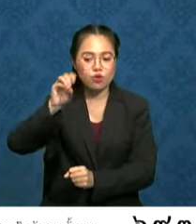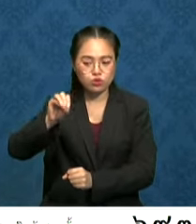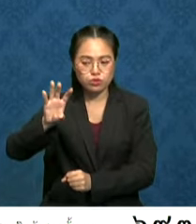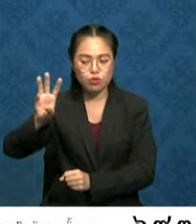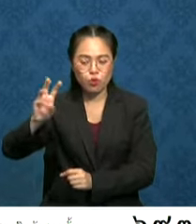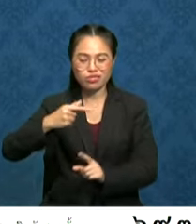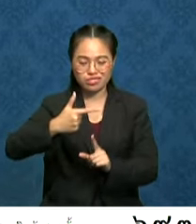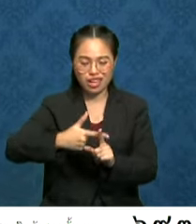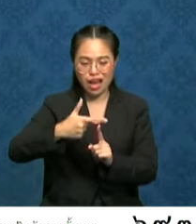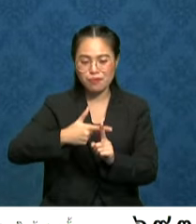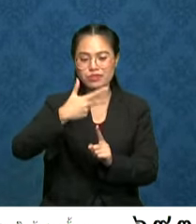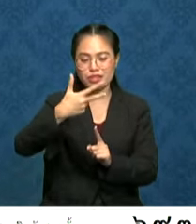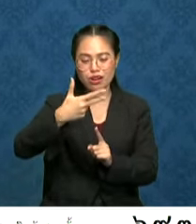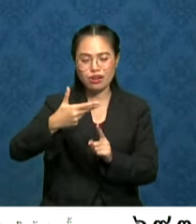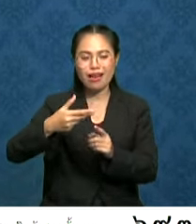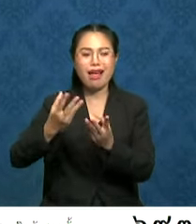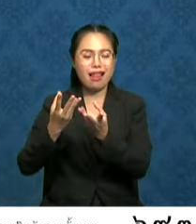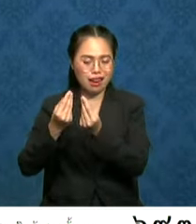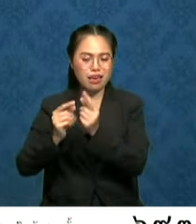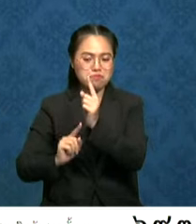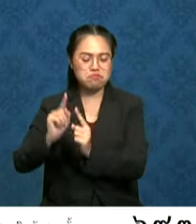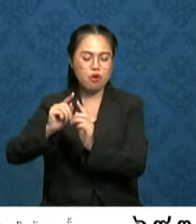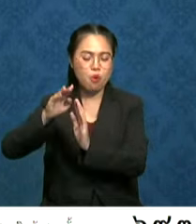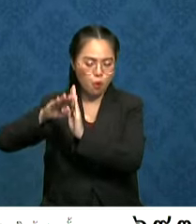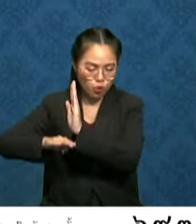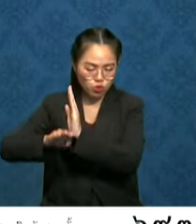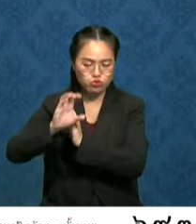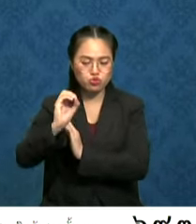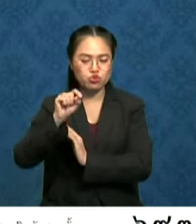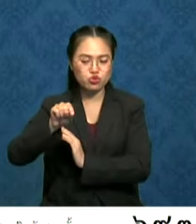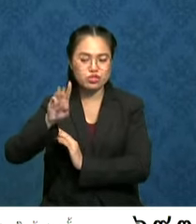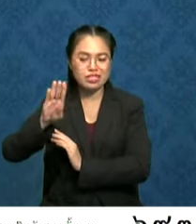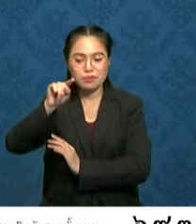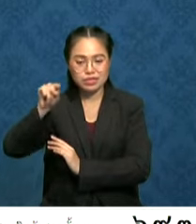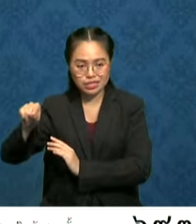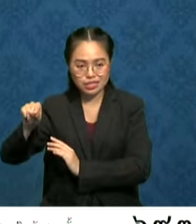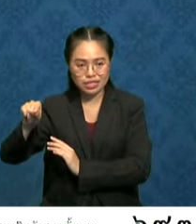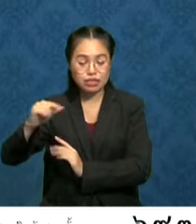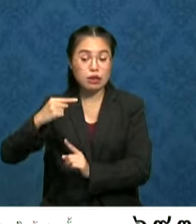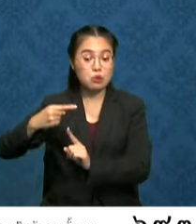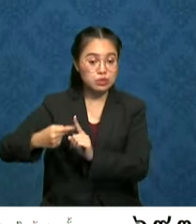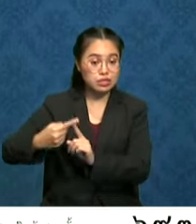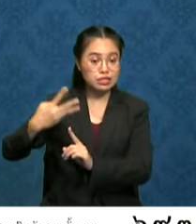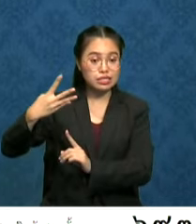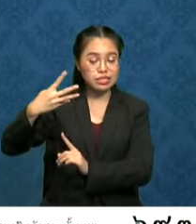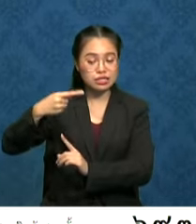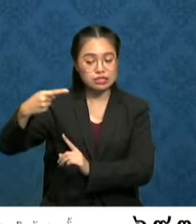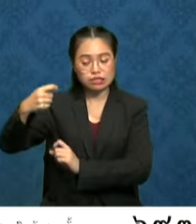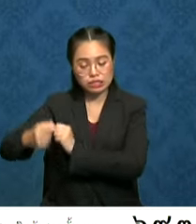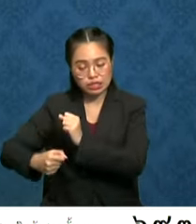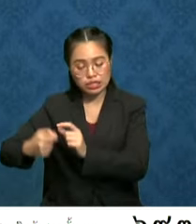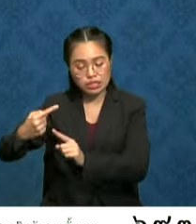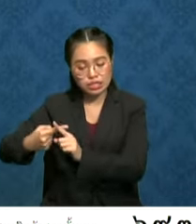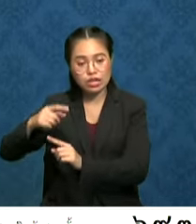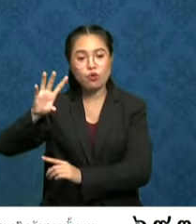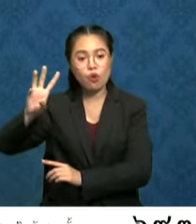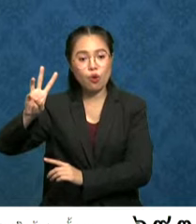รัฐบาลชุดที่แล้วลดลงไป 0.4%ไตรมาสแรกของปี2567หรือเดือนที่ 4ถึงเดือนที่ 6ของการทำหน้าที่ของ